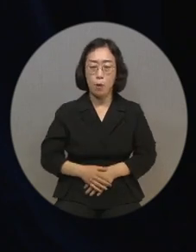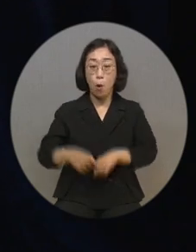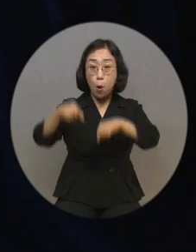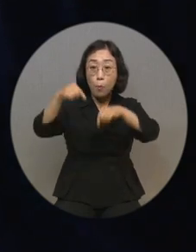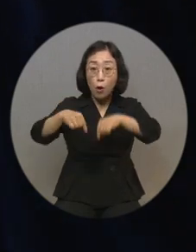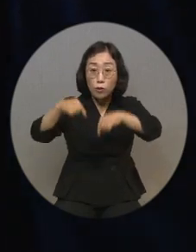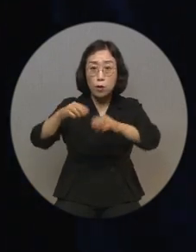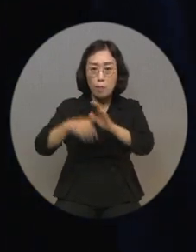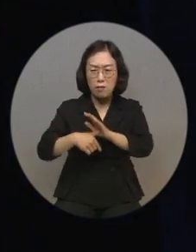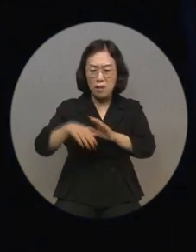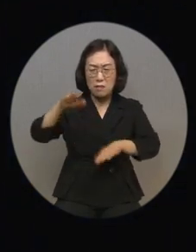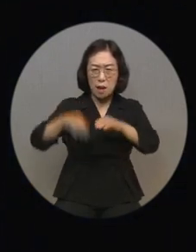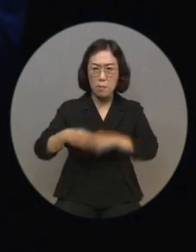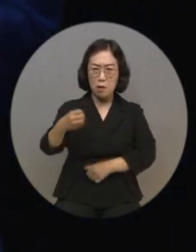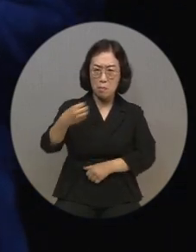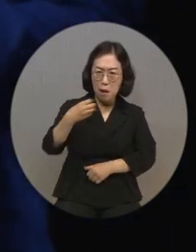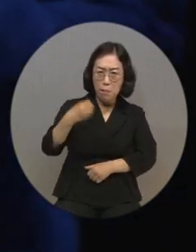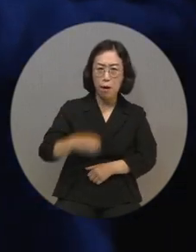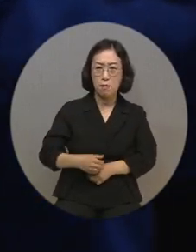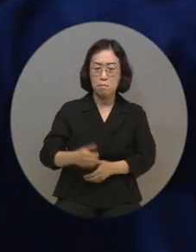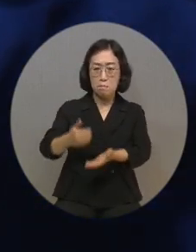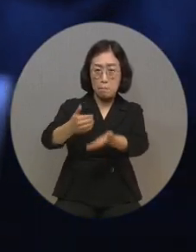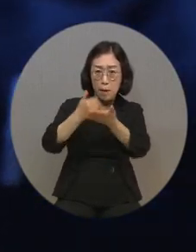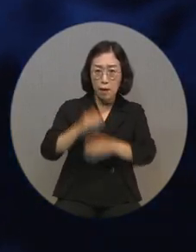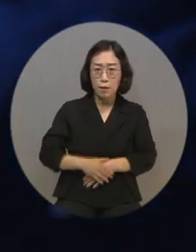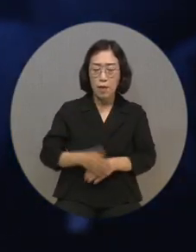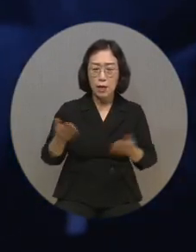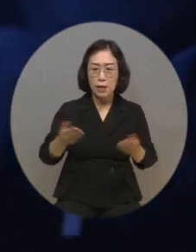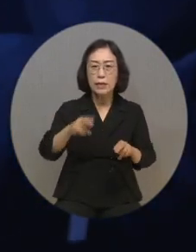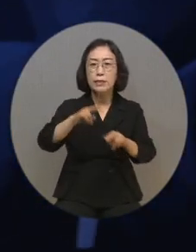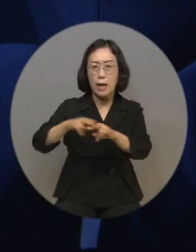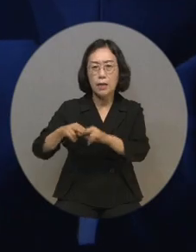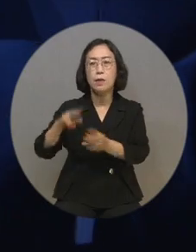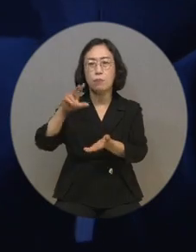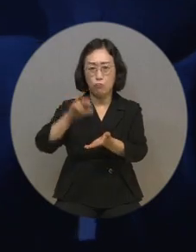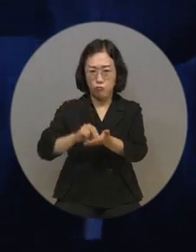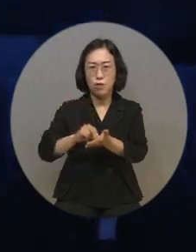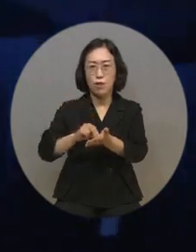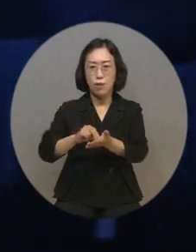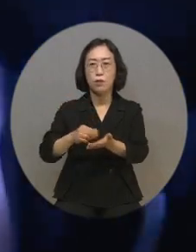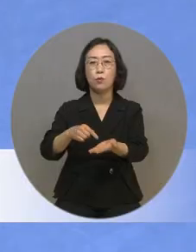차별적 질문과 시선을 통해 이들의 고용 문제를 드러내기도 했습니다.